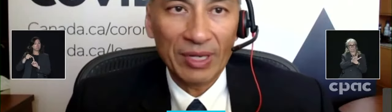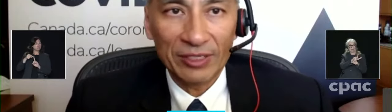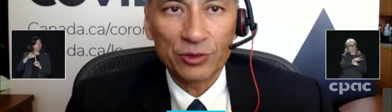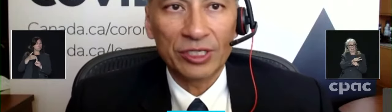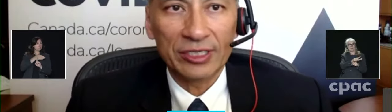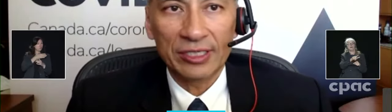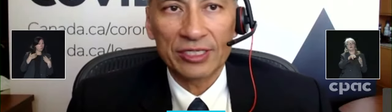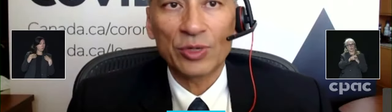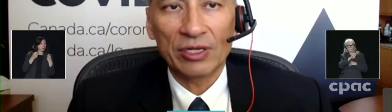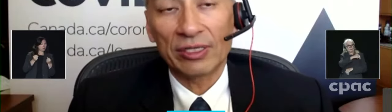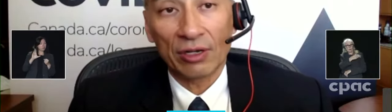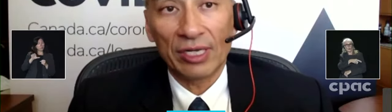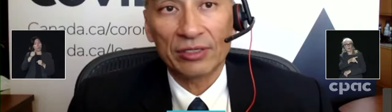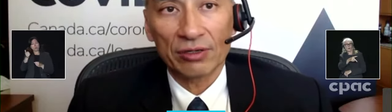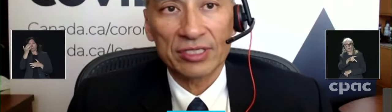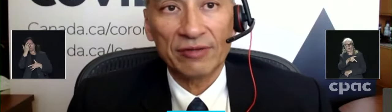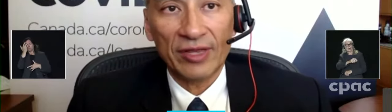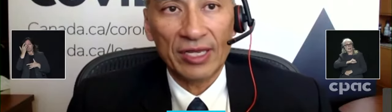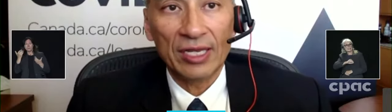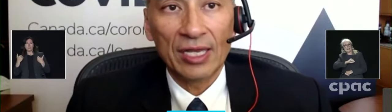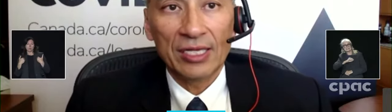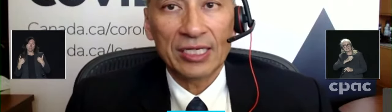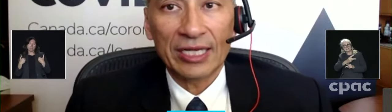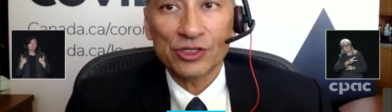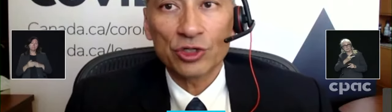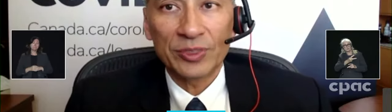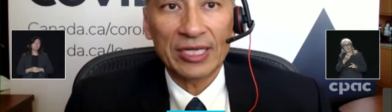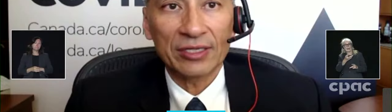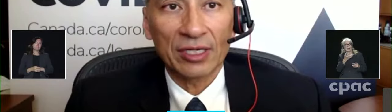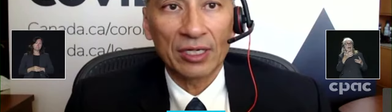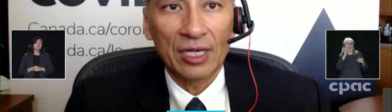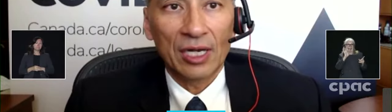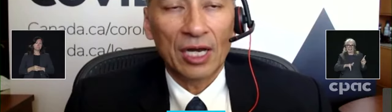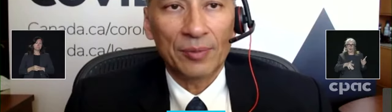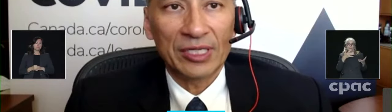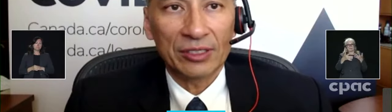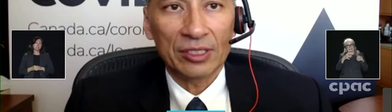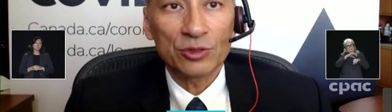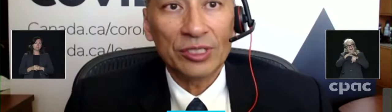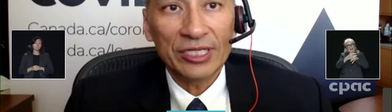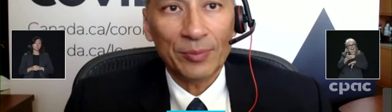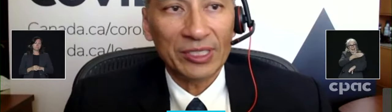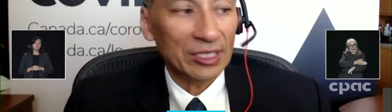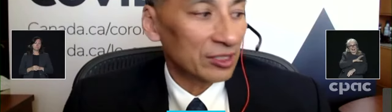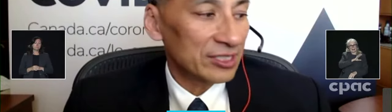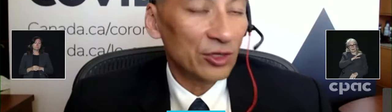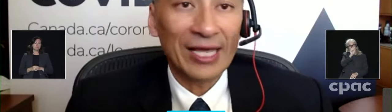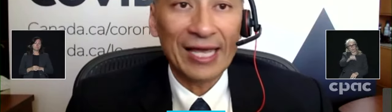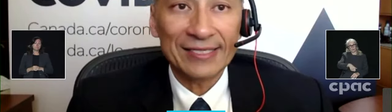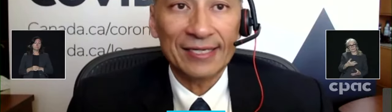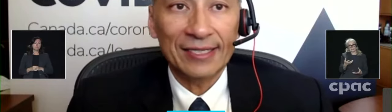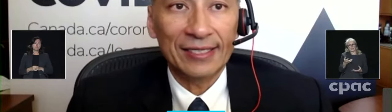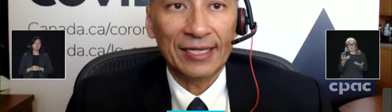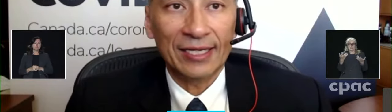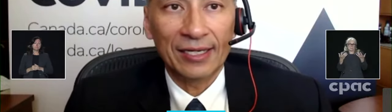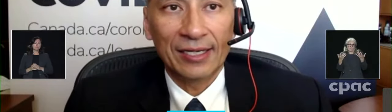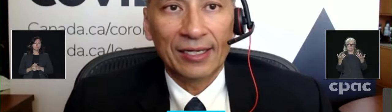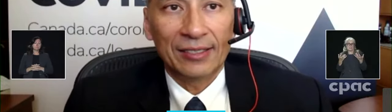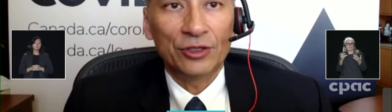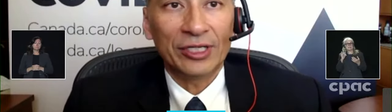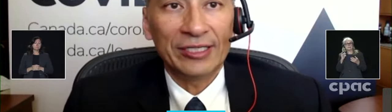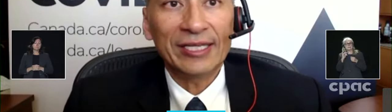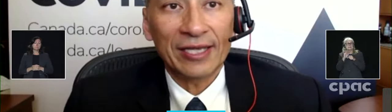hôpitaux et même les unités de soins intensifs. Et c'est quelque chose peut-être souligné, peut-être si on a assez